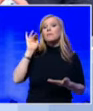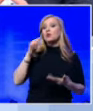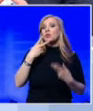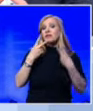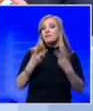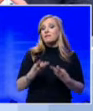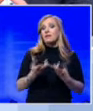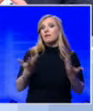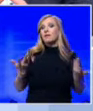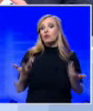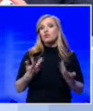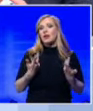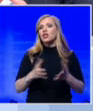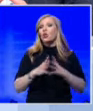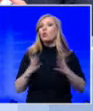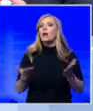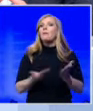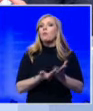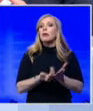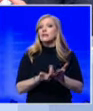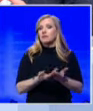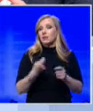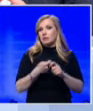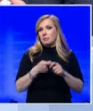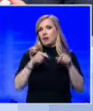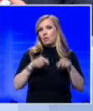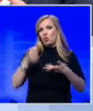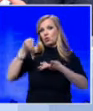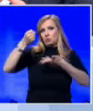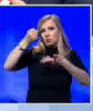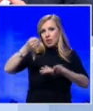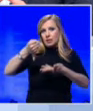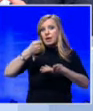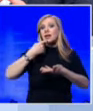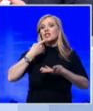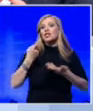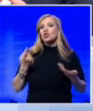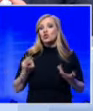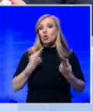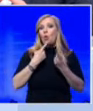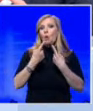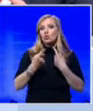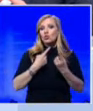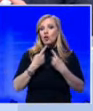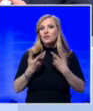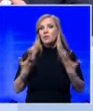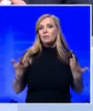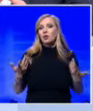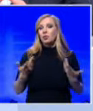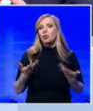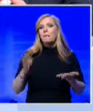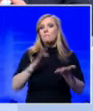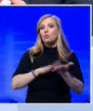точно параметрите, но това ще бъде много голямо предизвикателство изработването на този бюджет, тъй като Условията, при които